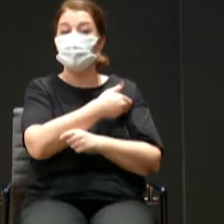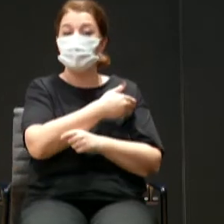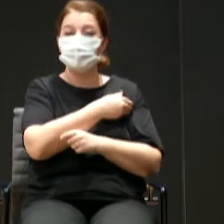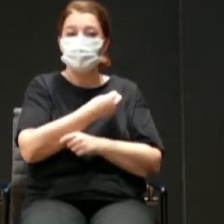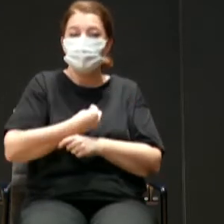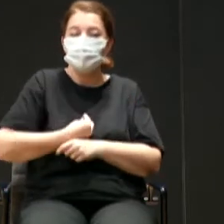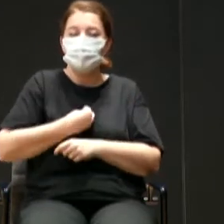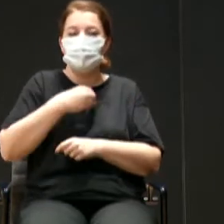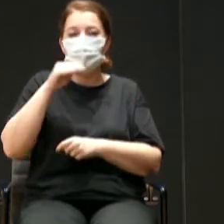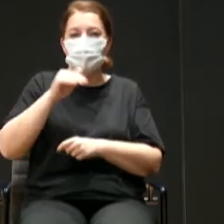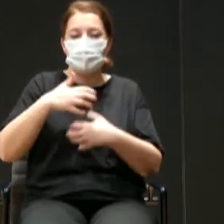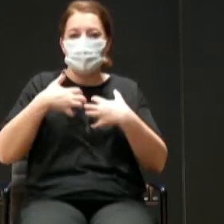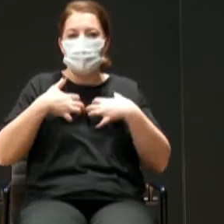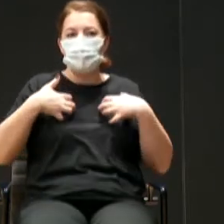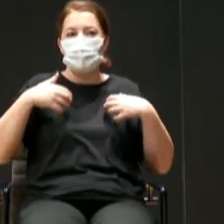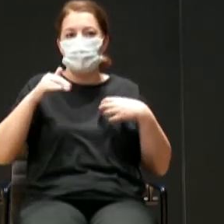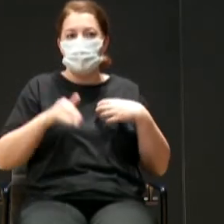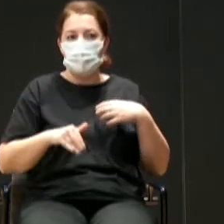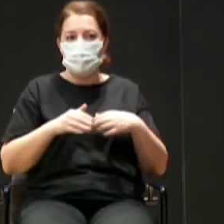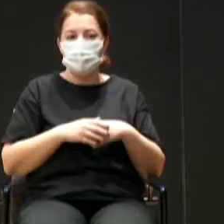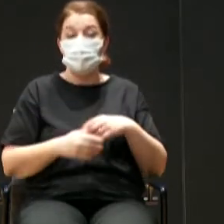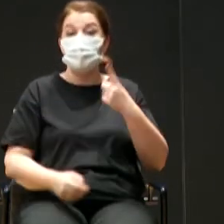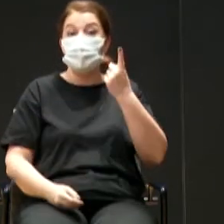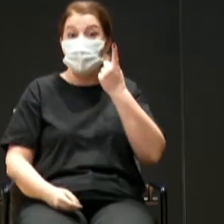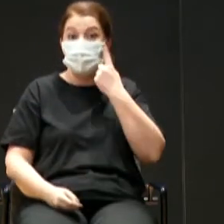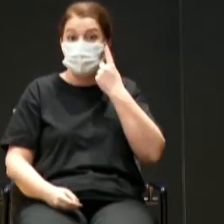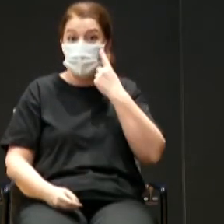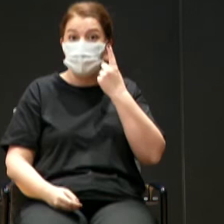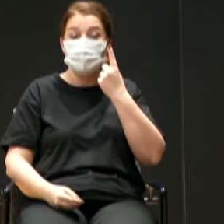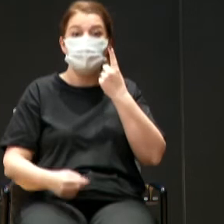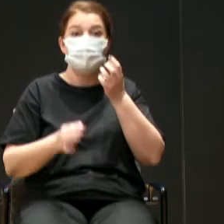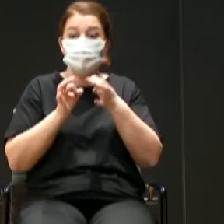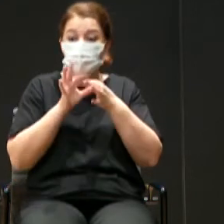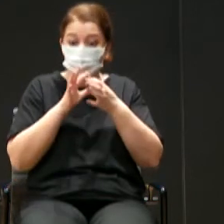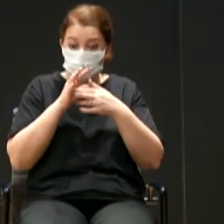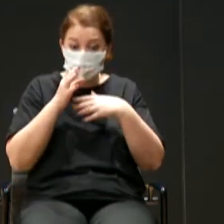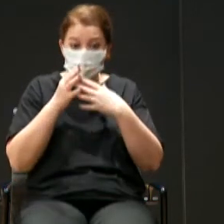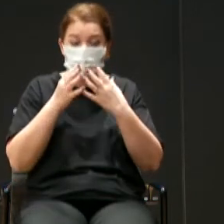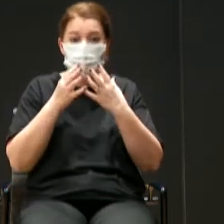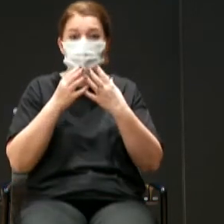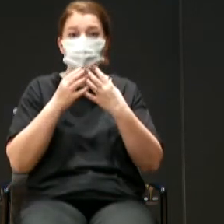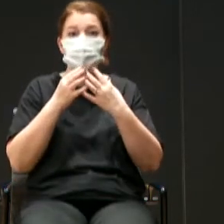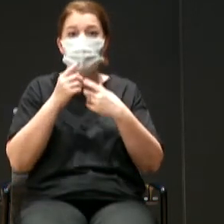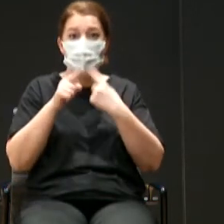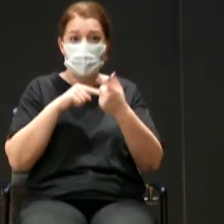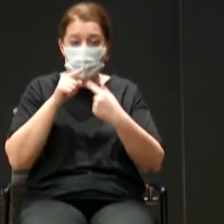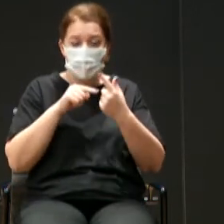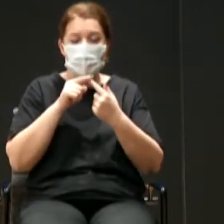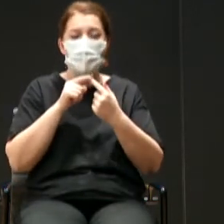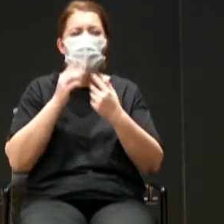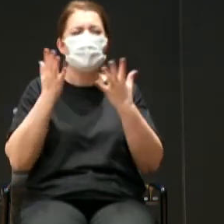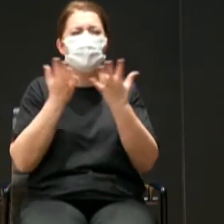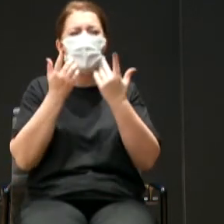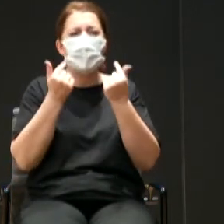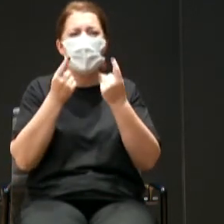umut geldi, güven geldi. Devlet çağrı yapıyor vatandaşına 10 liralık SMS'lerle çok az bir